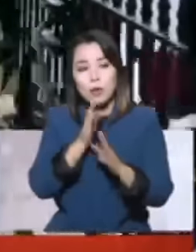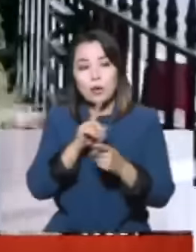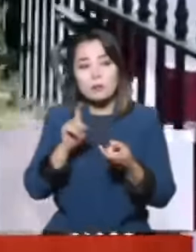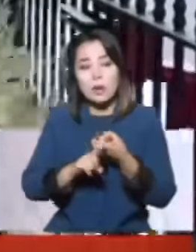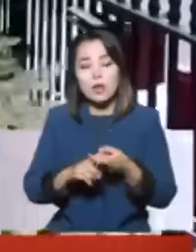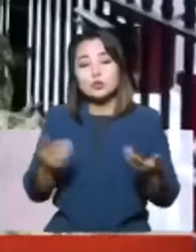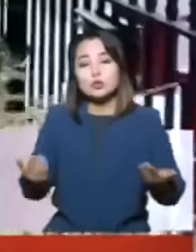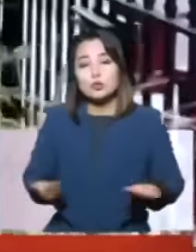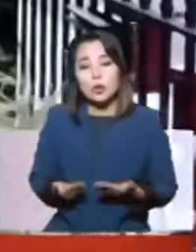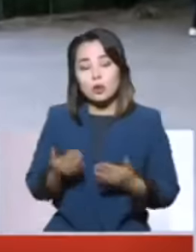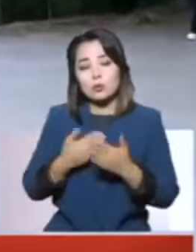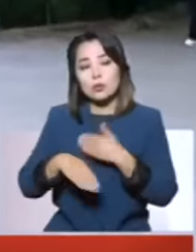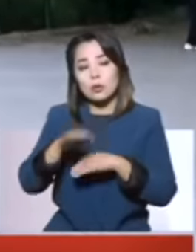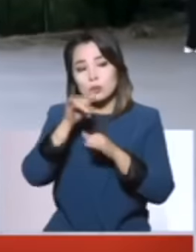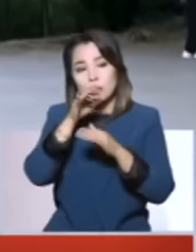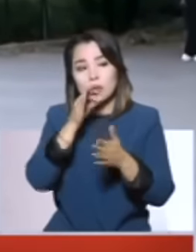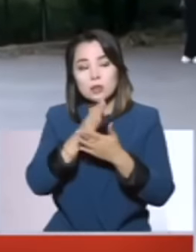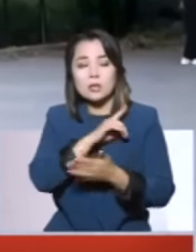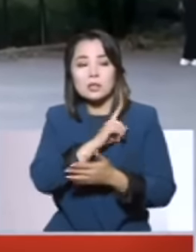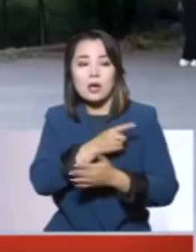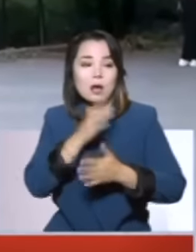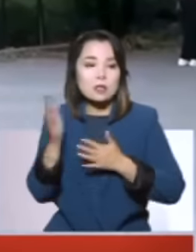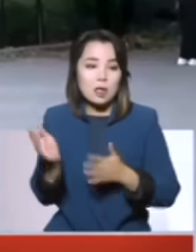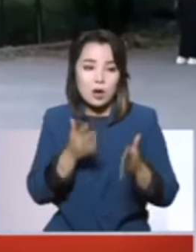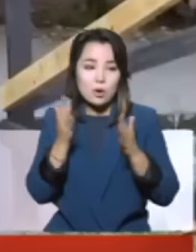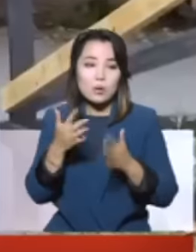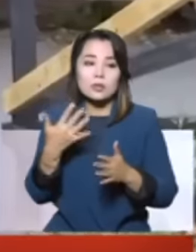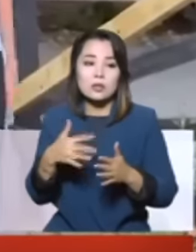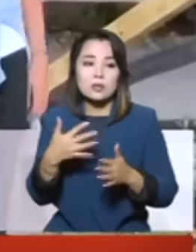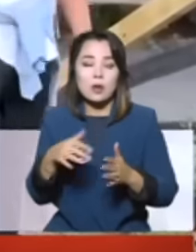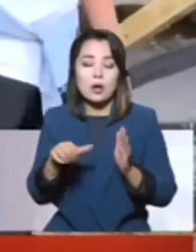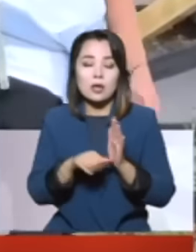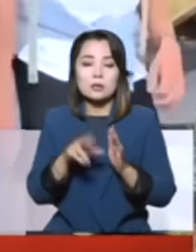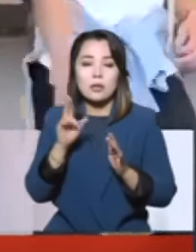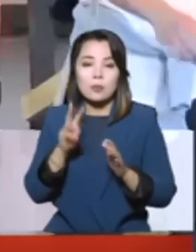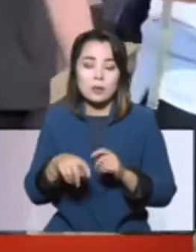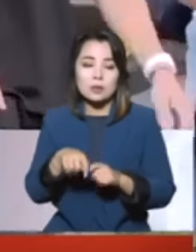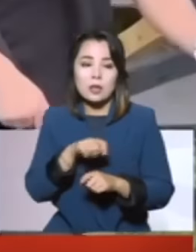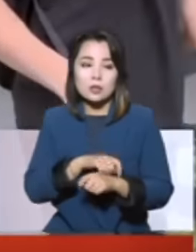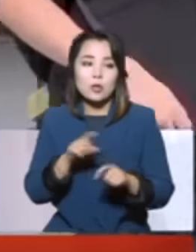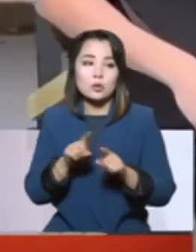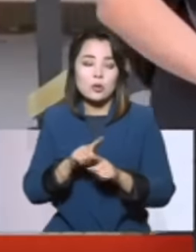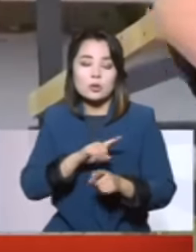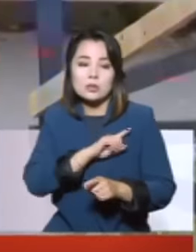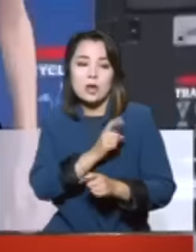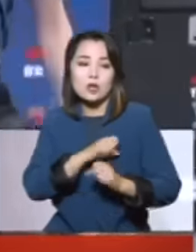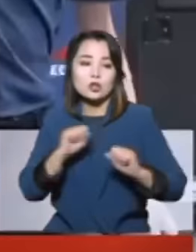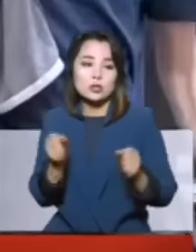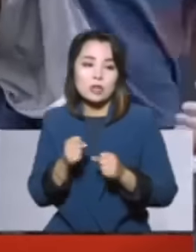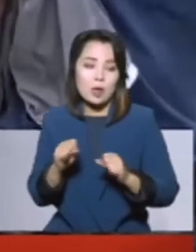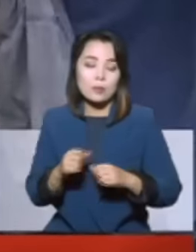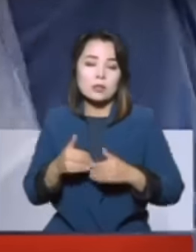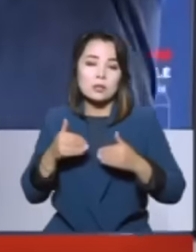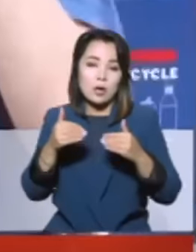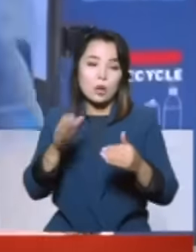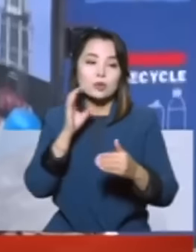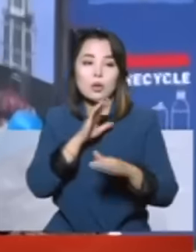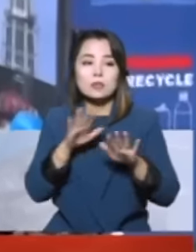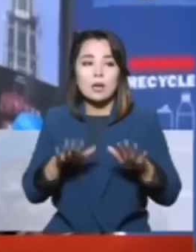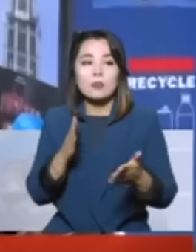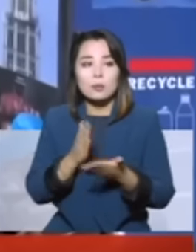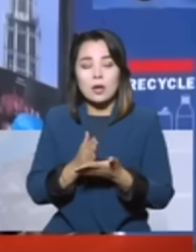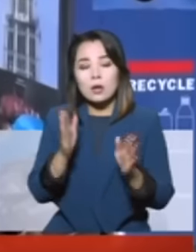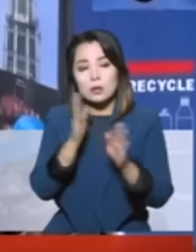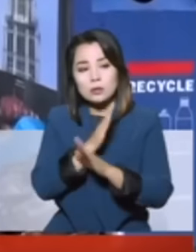тұрғындар үйлерінен шыға алмай отыр. Дүлей дауыл сағатына 26 шақырым жылдамдықпен солтүстік-шығысқа қарай ойса бастаған. Елдің ұлттық ауа